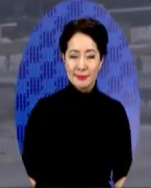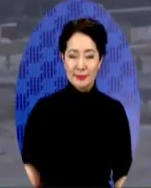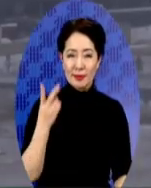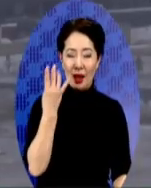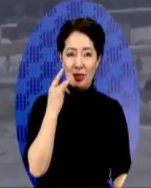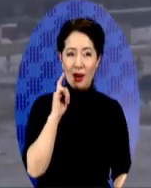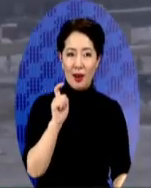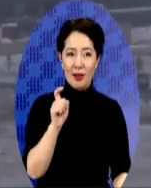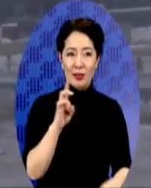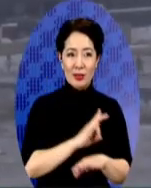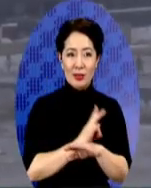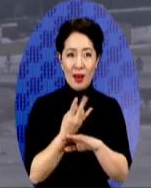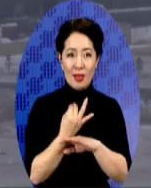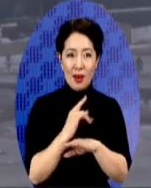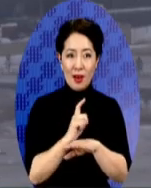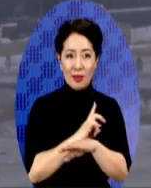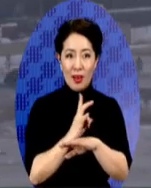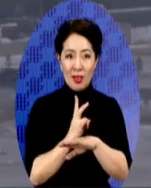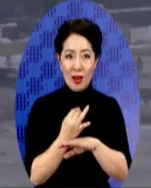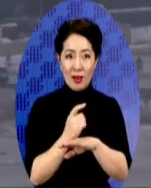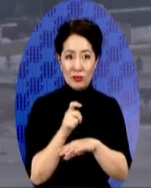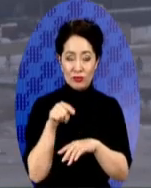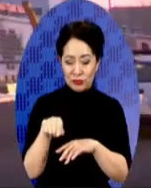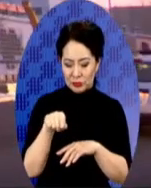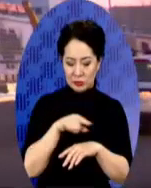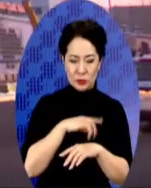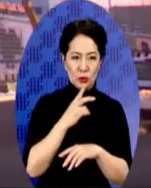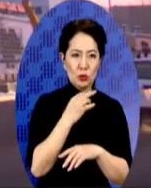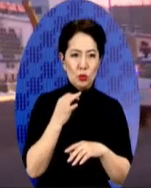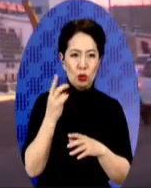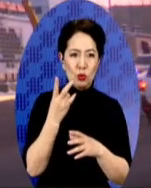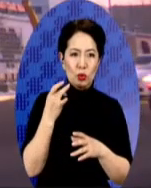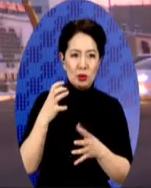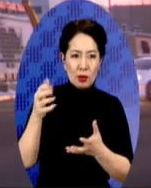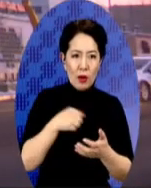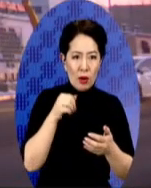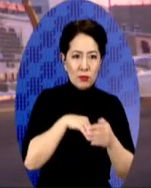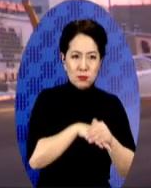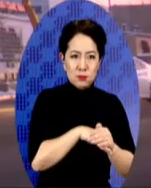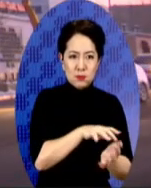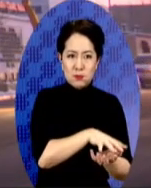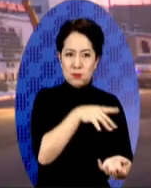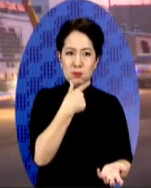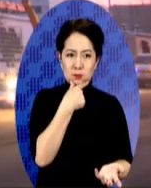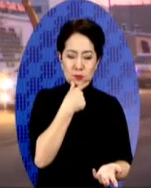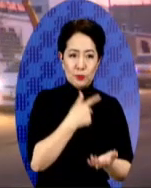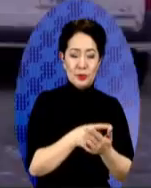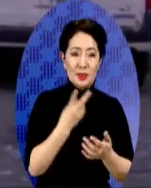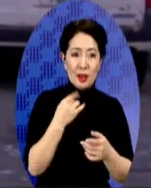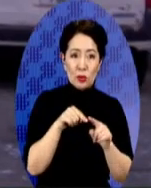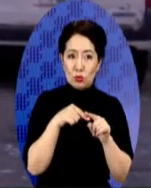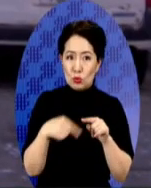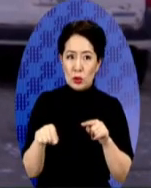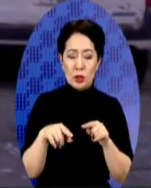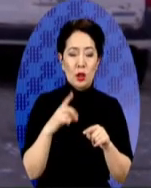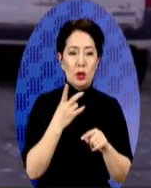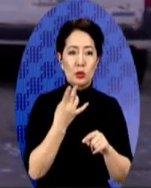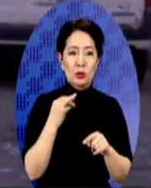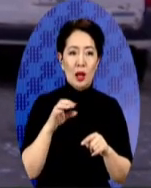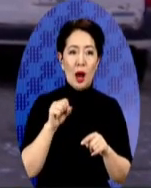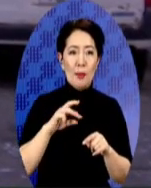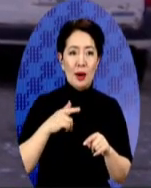Налахын дулааны станц нүүрс татан авалтан хэвийн хэмжээнд нөөцлөж чадахгүй байдалд оржээ. Учир нь налах дүүрэг нүүрсийн амгалан хонхор өртөөнөөс тээвэрлдэг байсан.